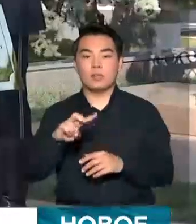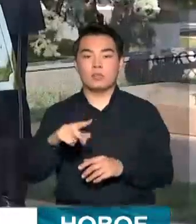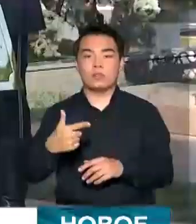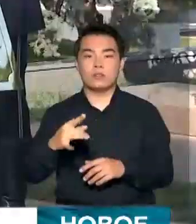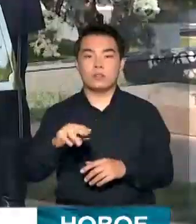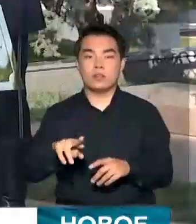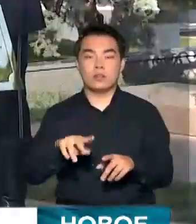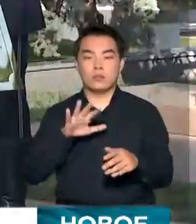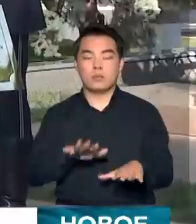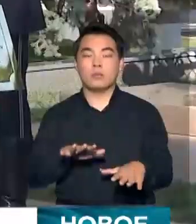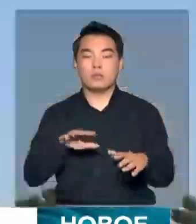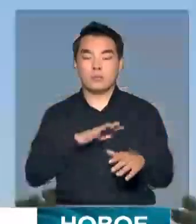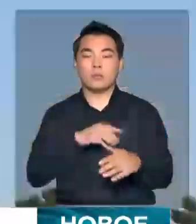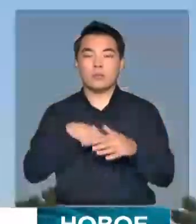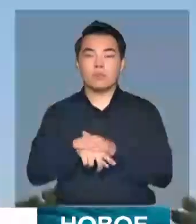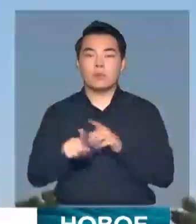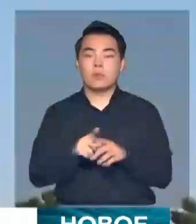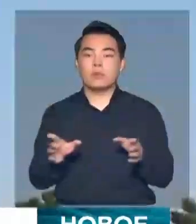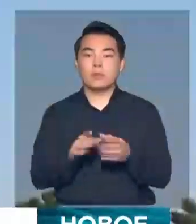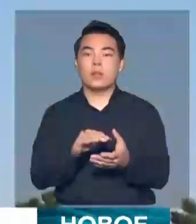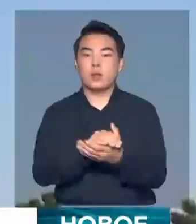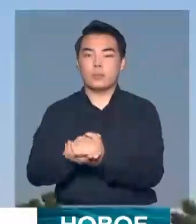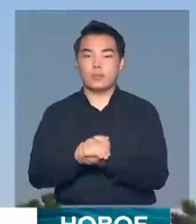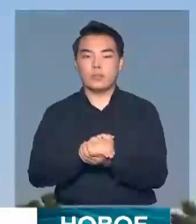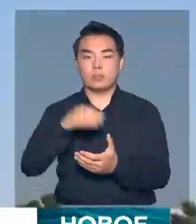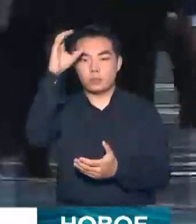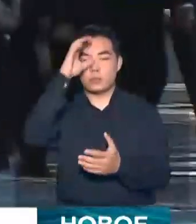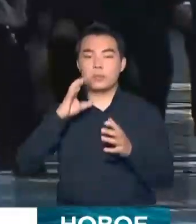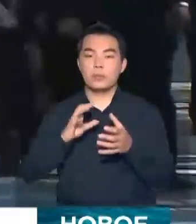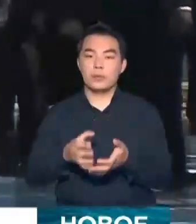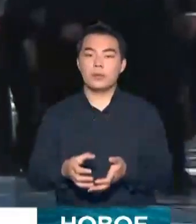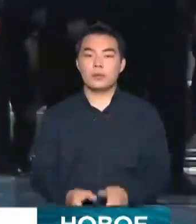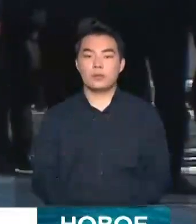символизирует укрепление единства тюркского мира.